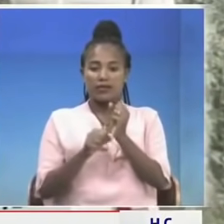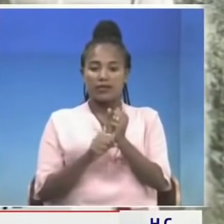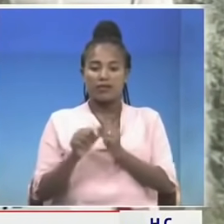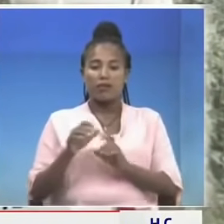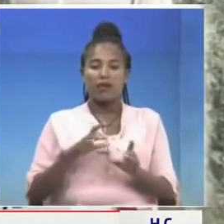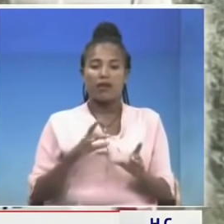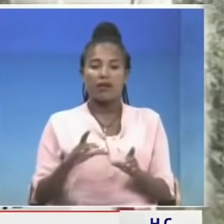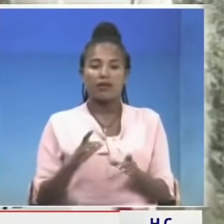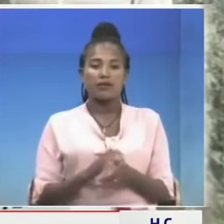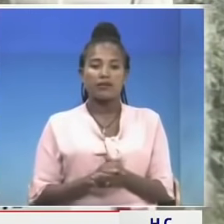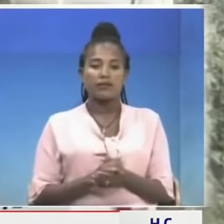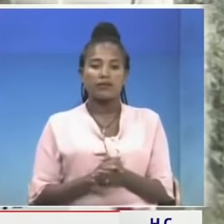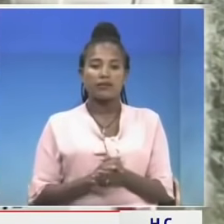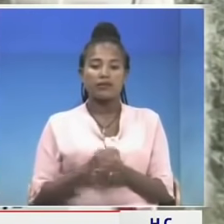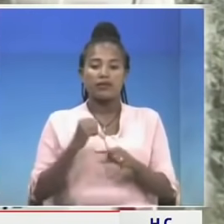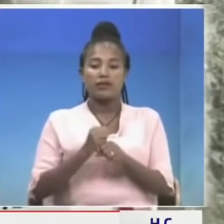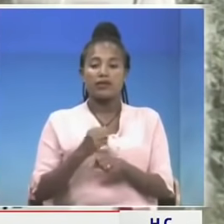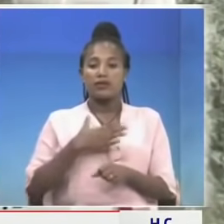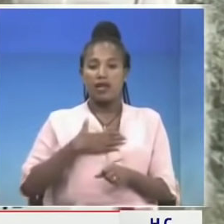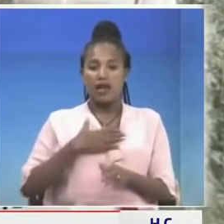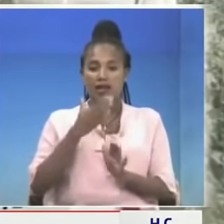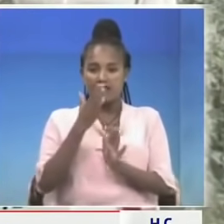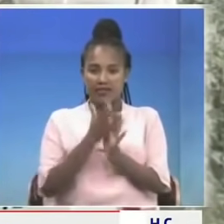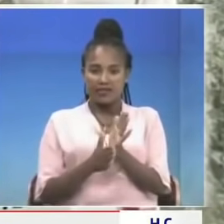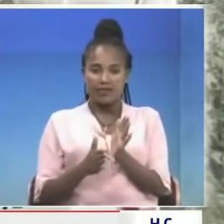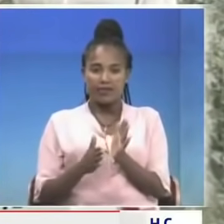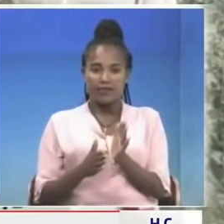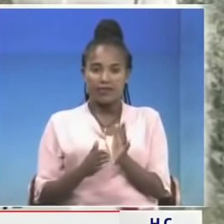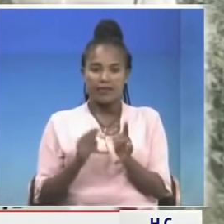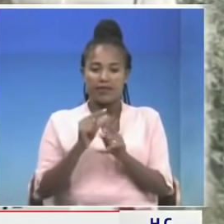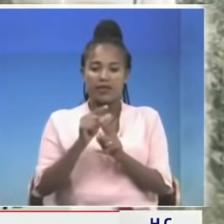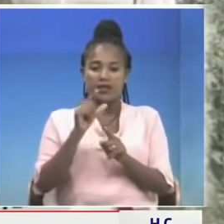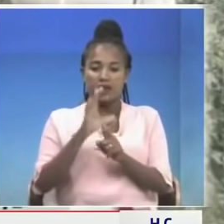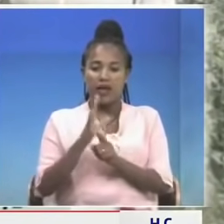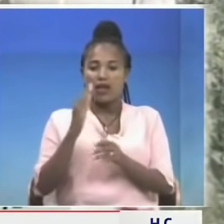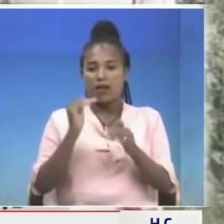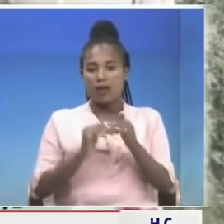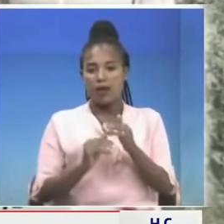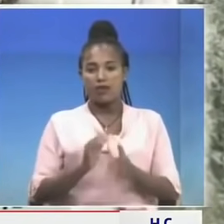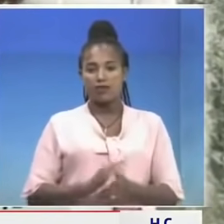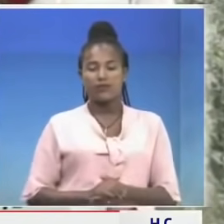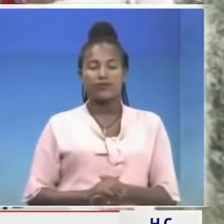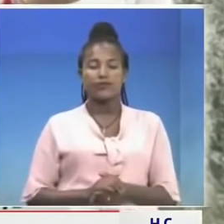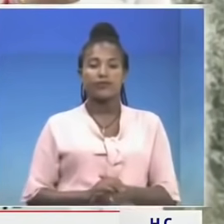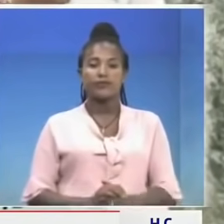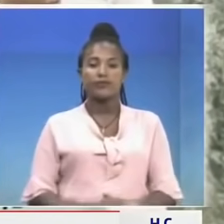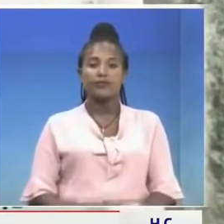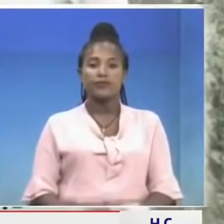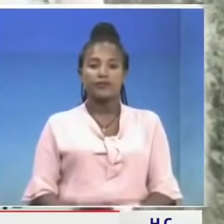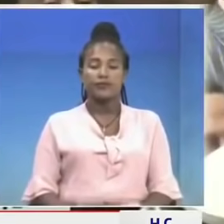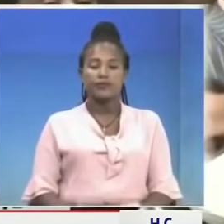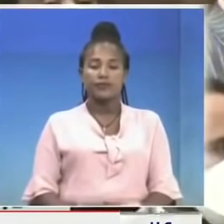በማድረግ ስራዬን ለመፈጸም ቃል እገባለሁ።